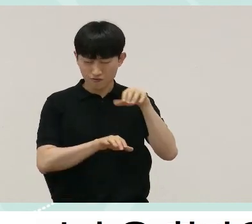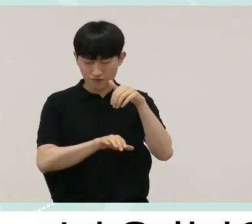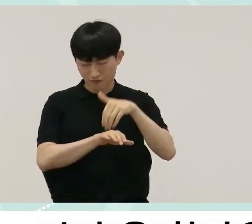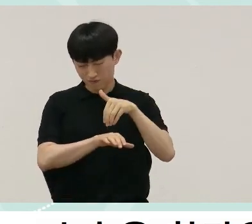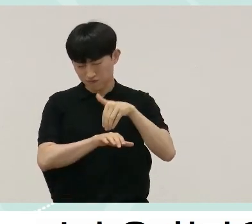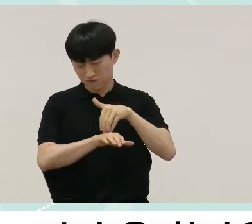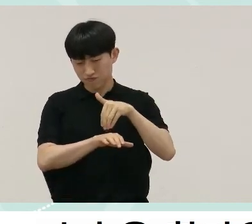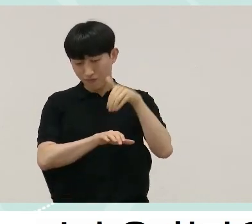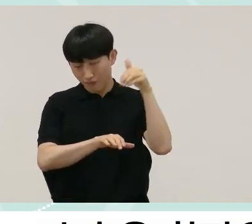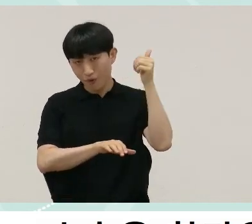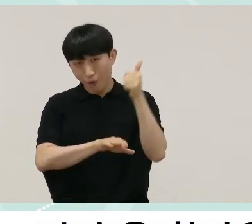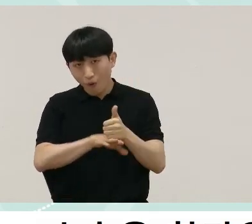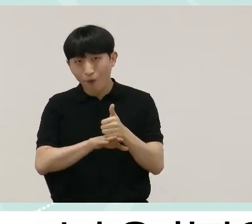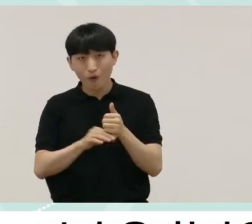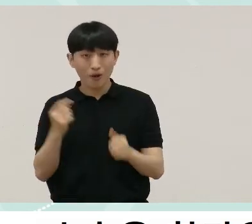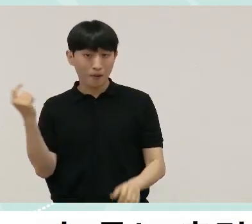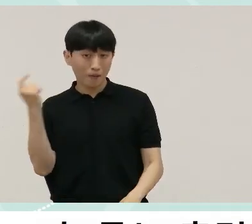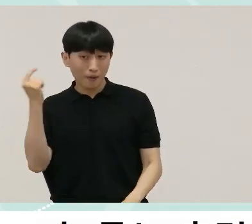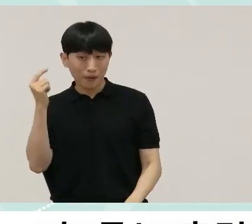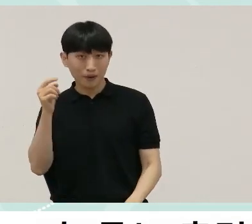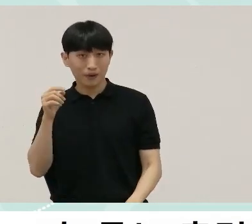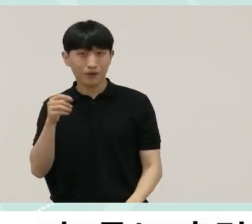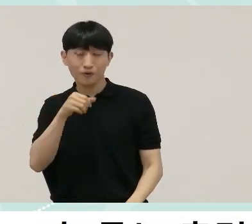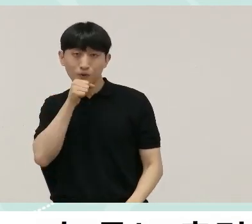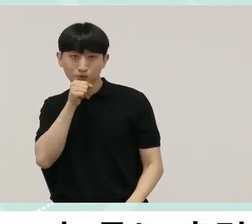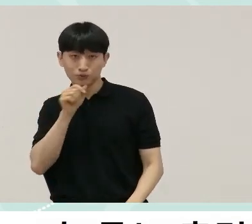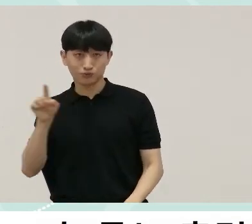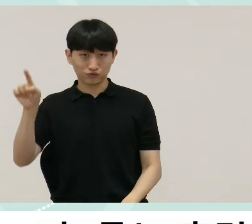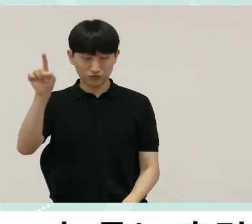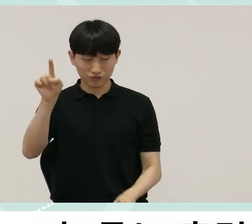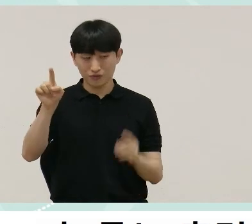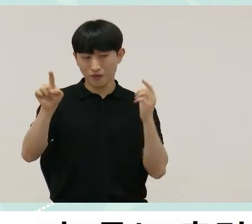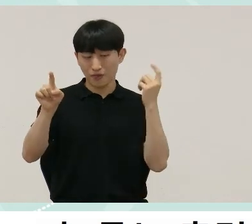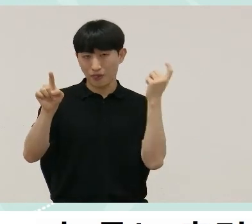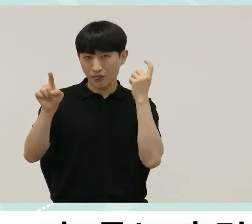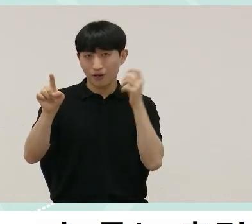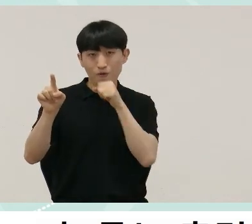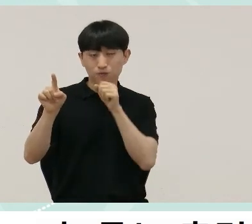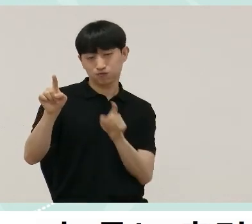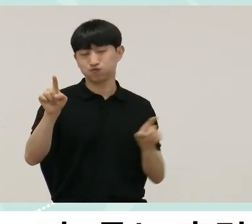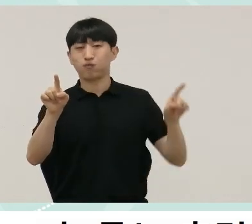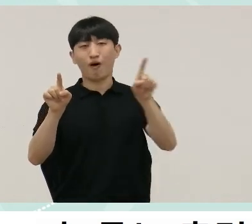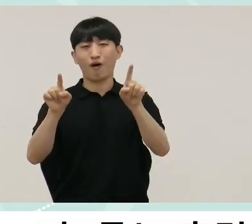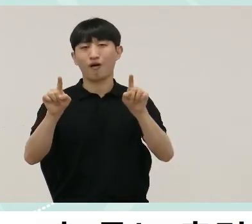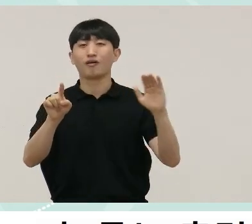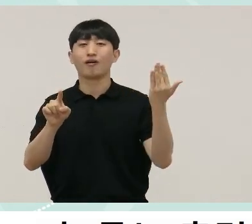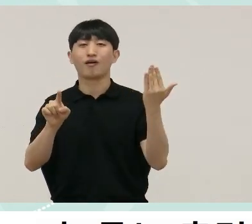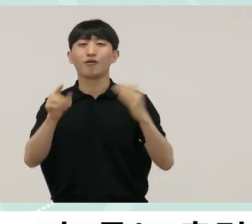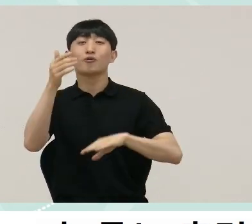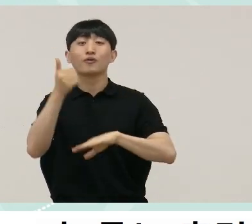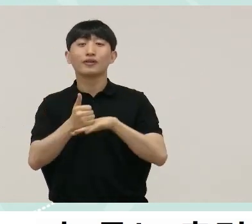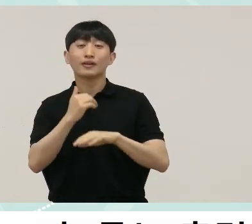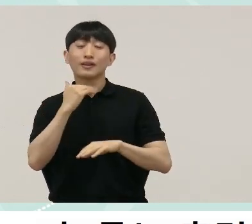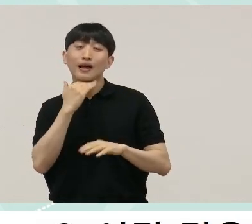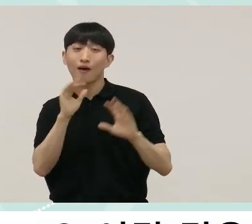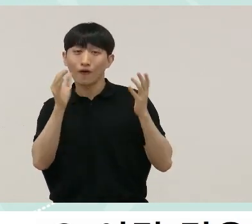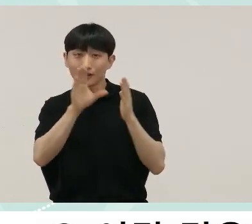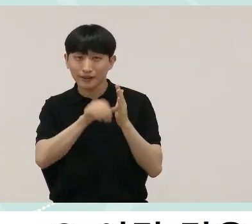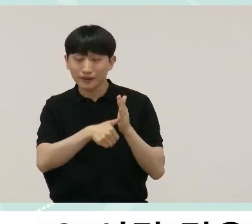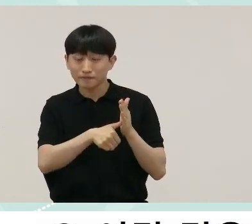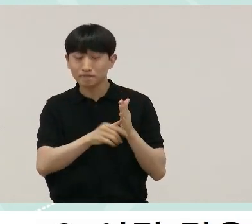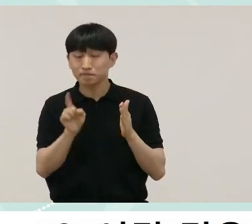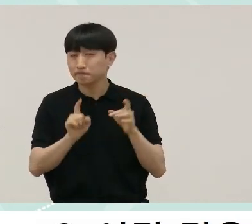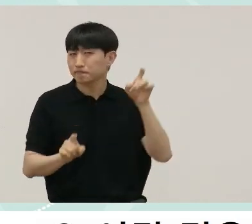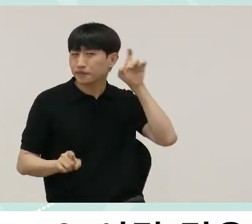거예요. 그러니까 어린 경우에는 이렇게 열심히 재활 노력을 하면 보청기를 좀 안